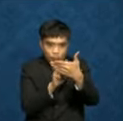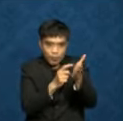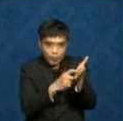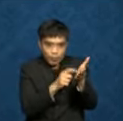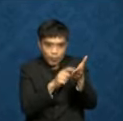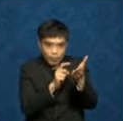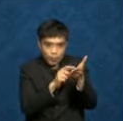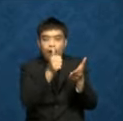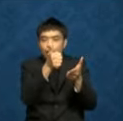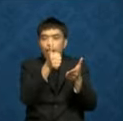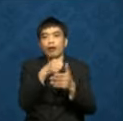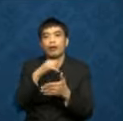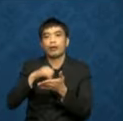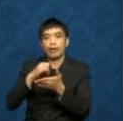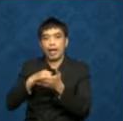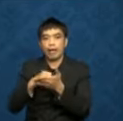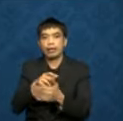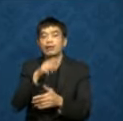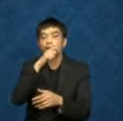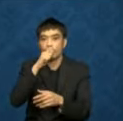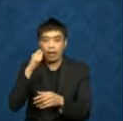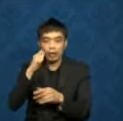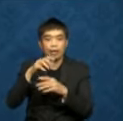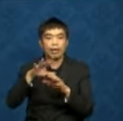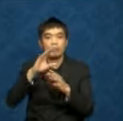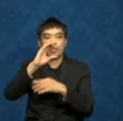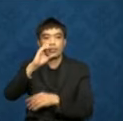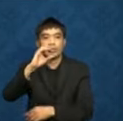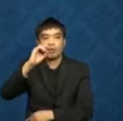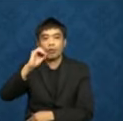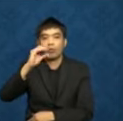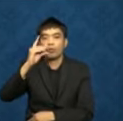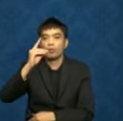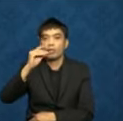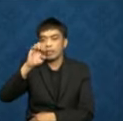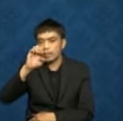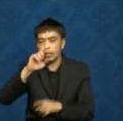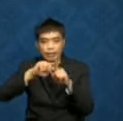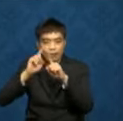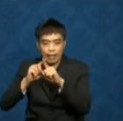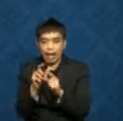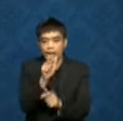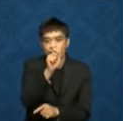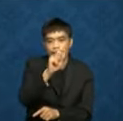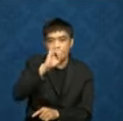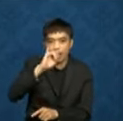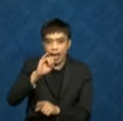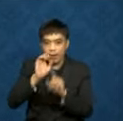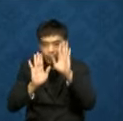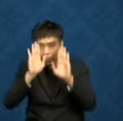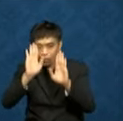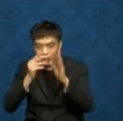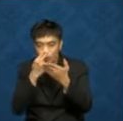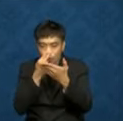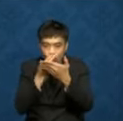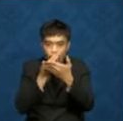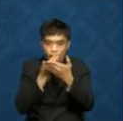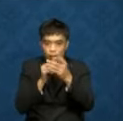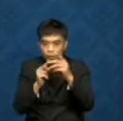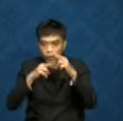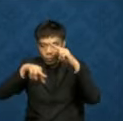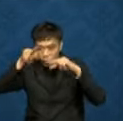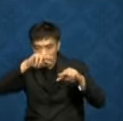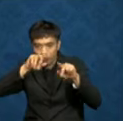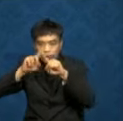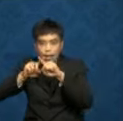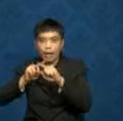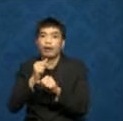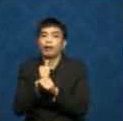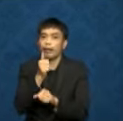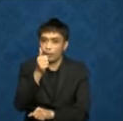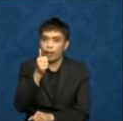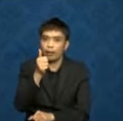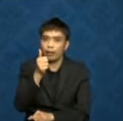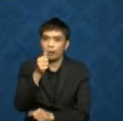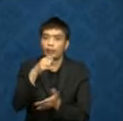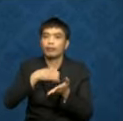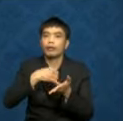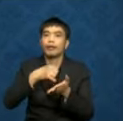บ